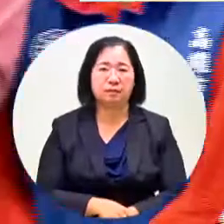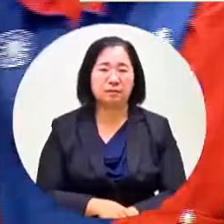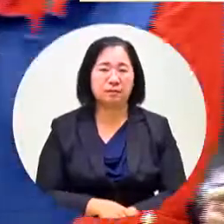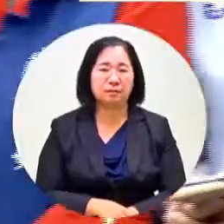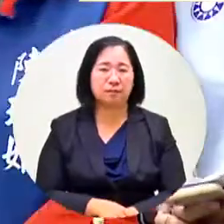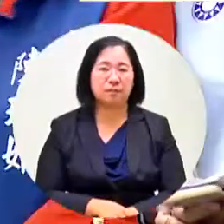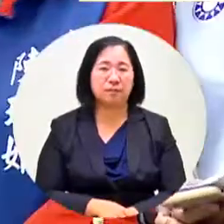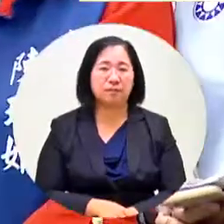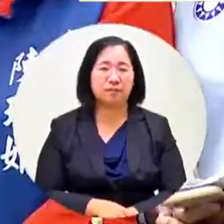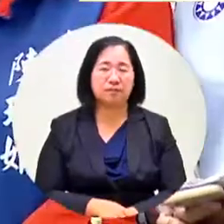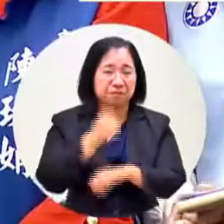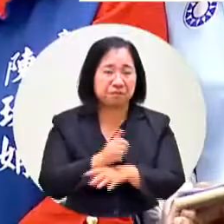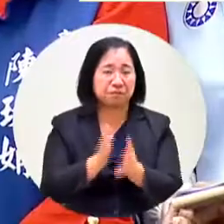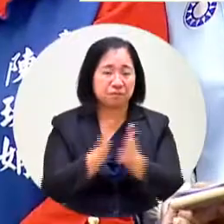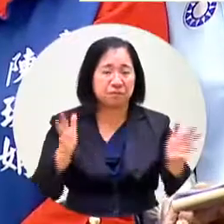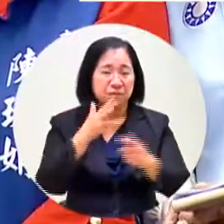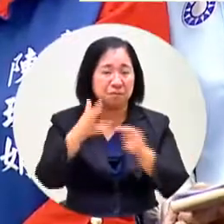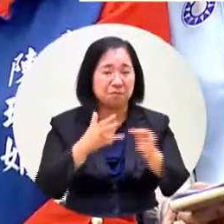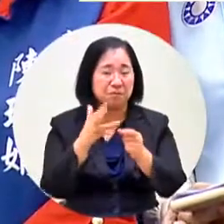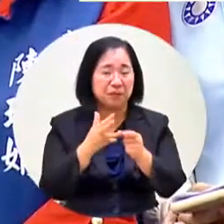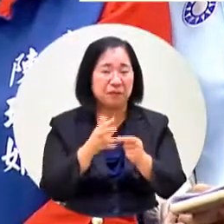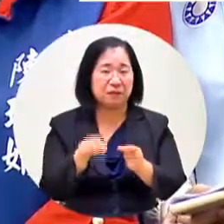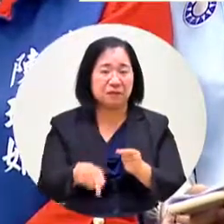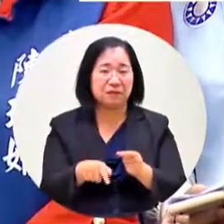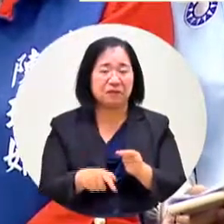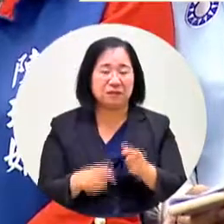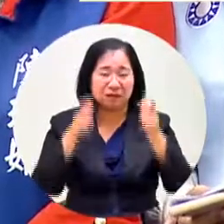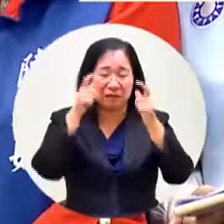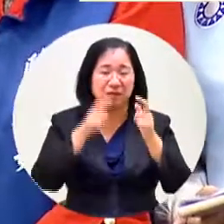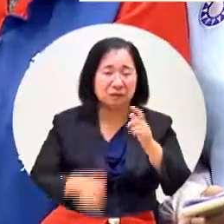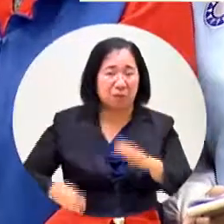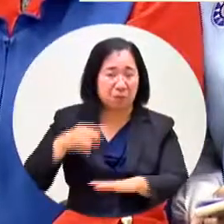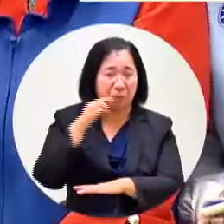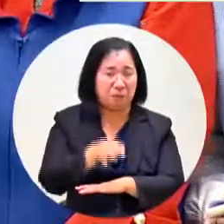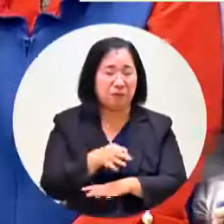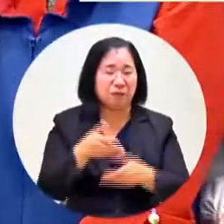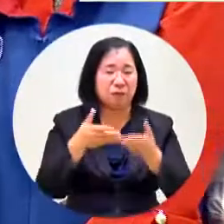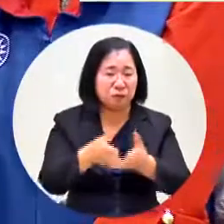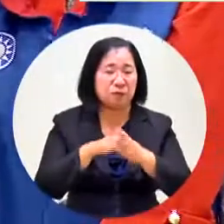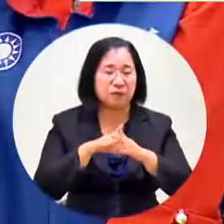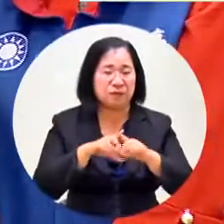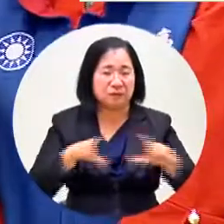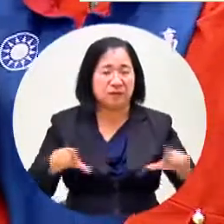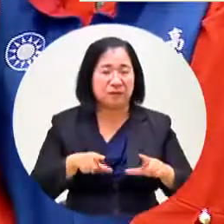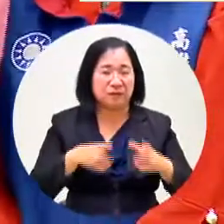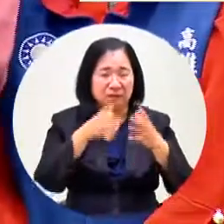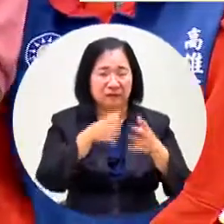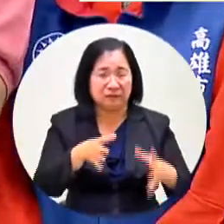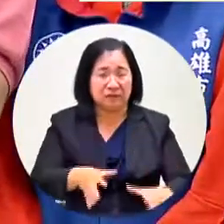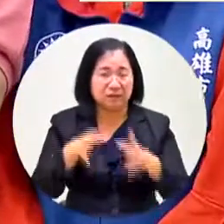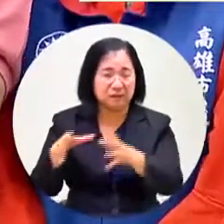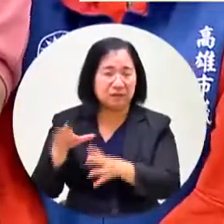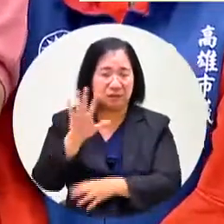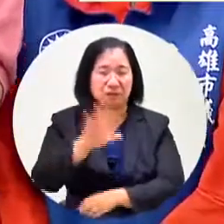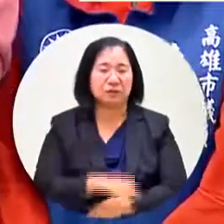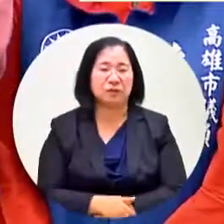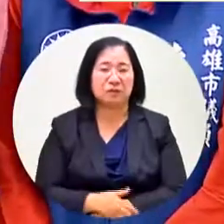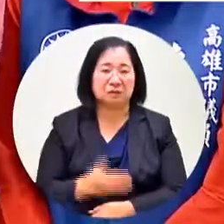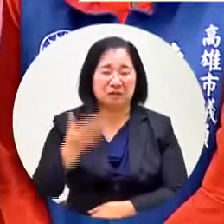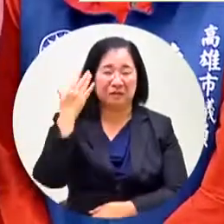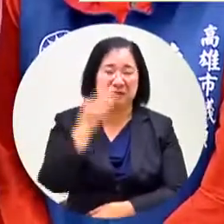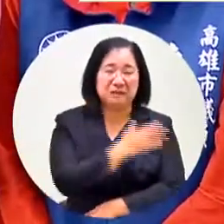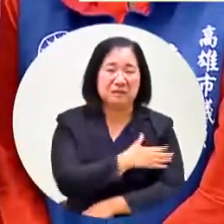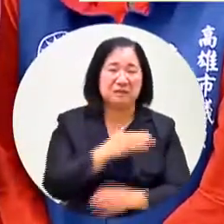几乎每一个补助中央补助款都是100%，这个他的任内八年